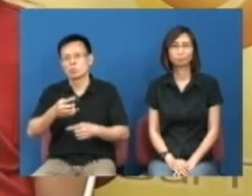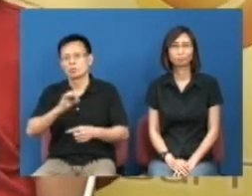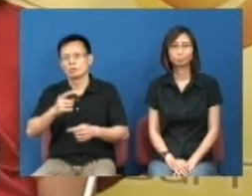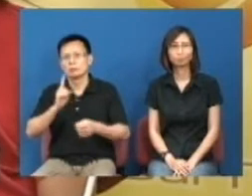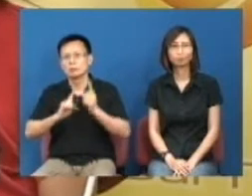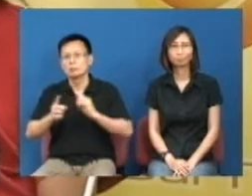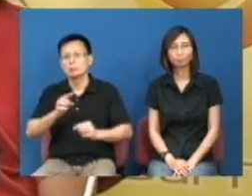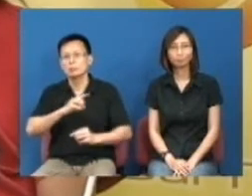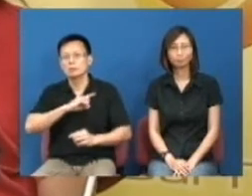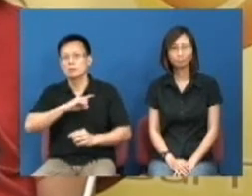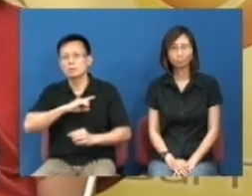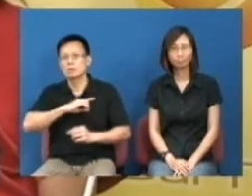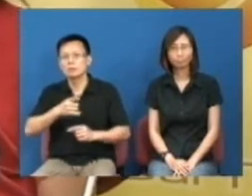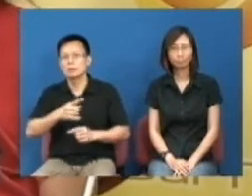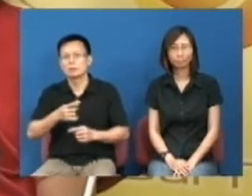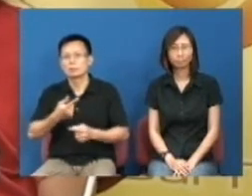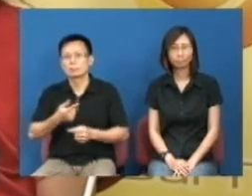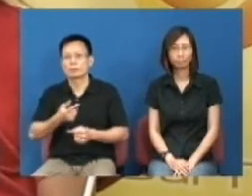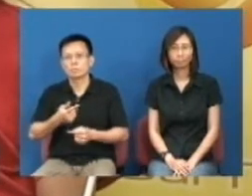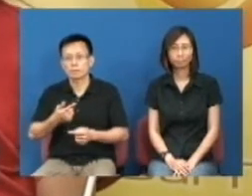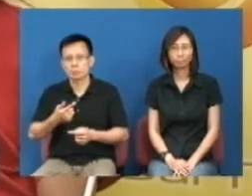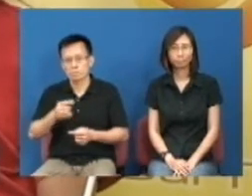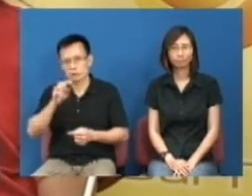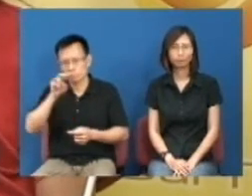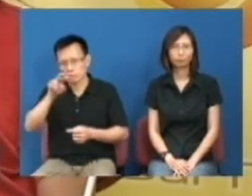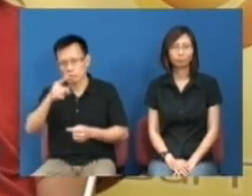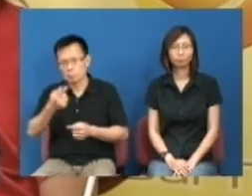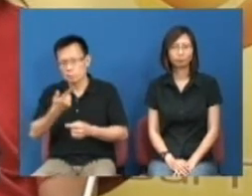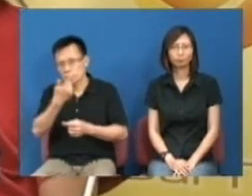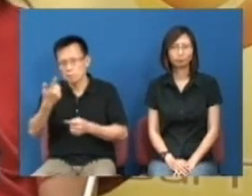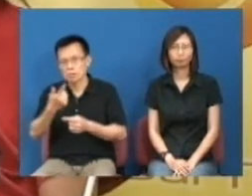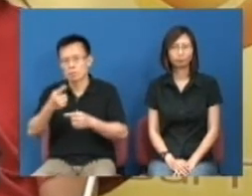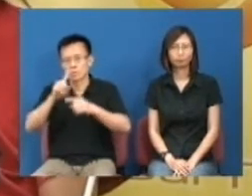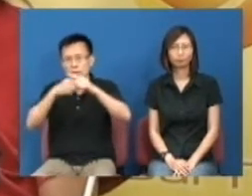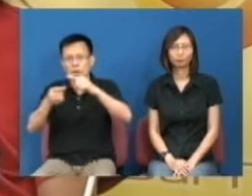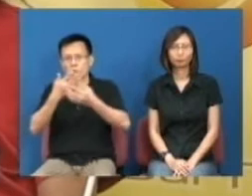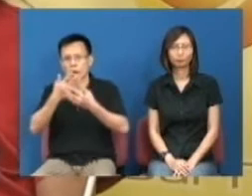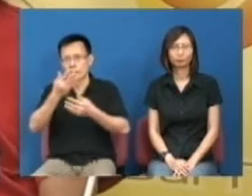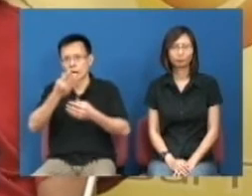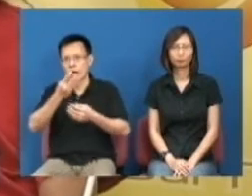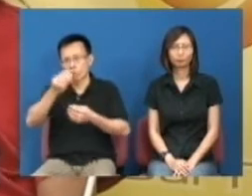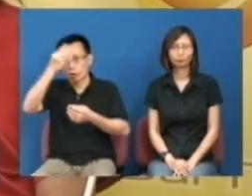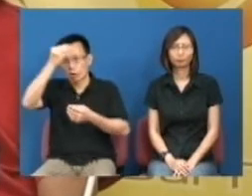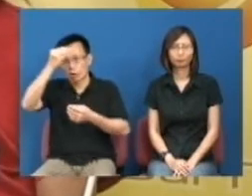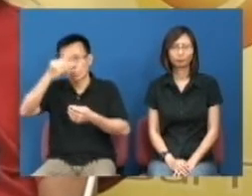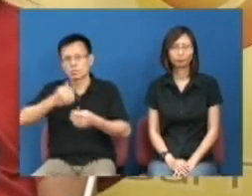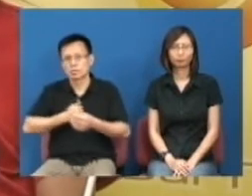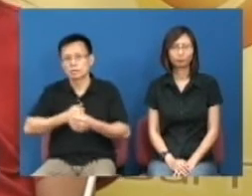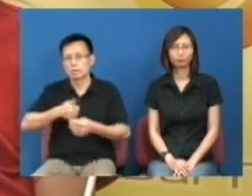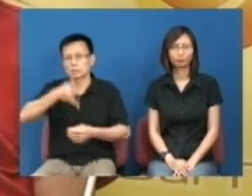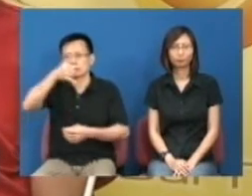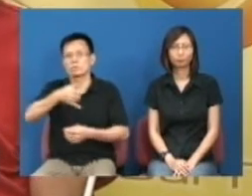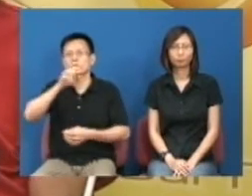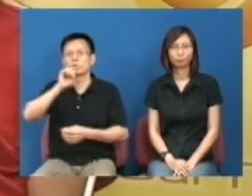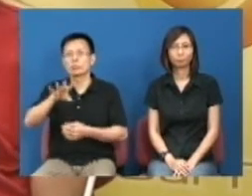係自限嘅，冇得講嘅。你睇下有幾多大學的學者出嚟講冇嘅根本。咁你點樣即係點樣